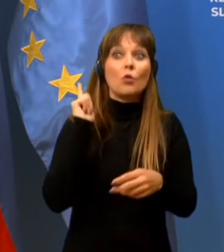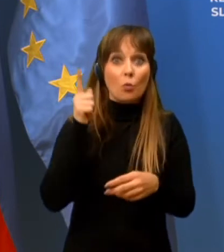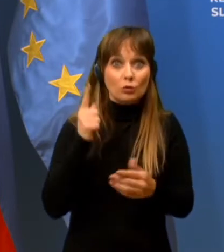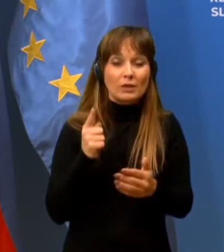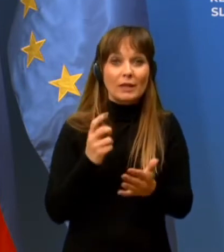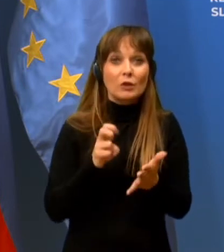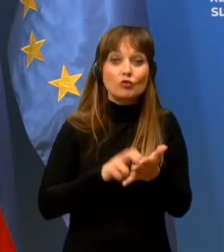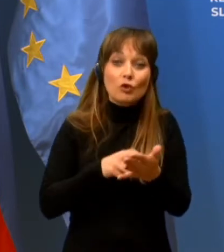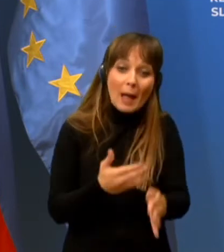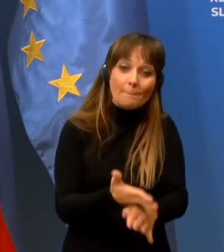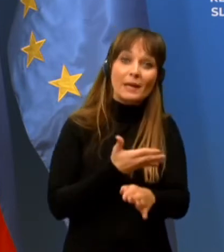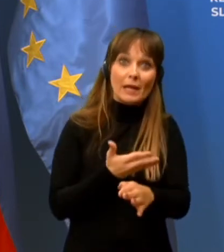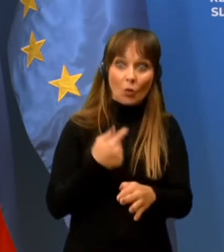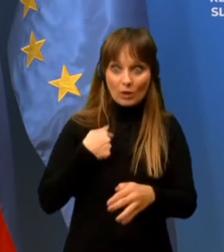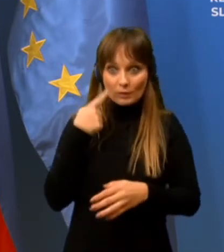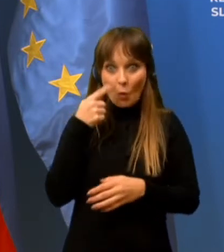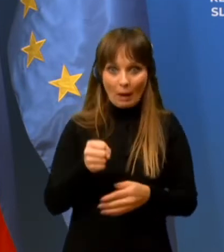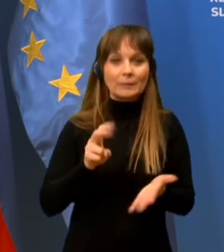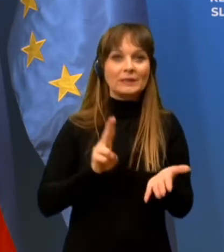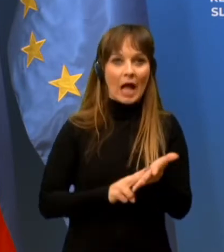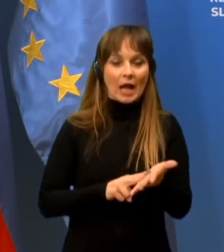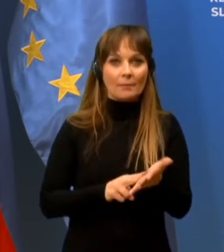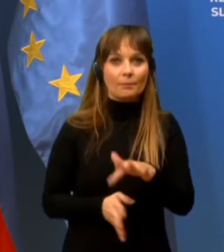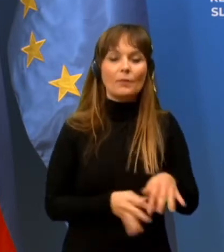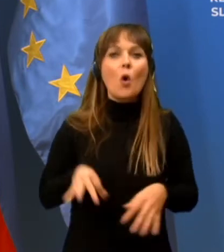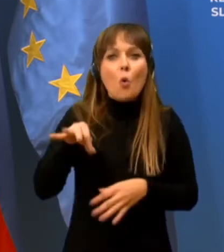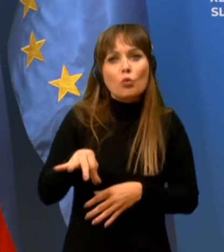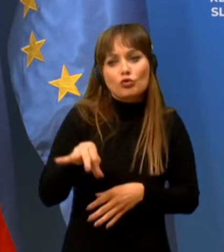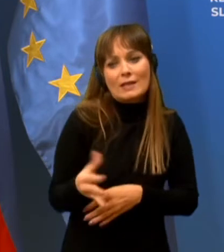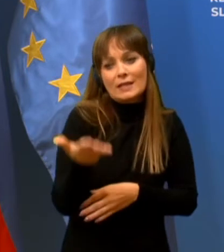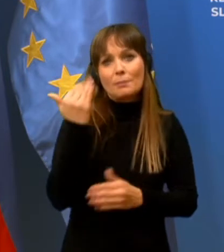še preden morda pri sebi opazimo znake.